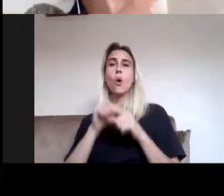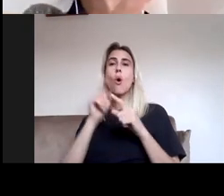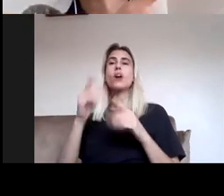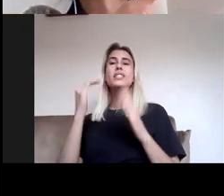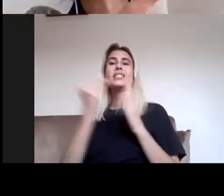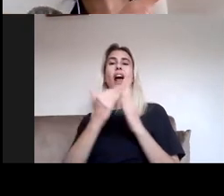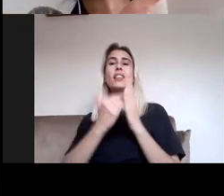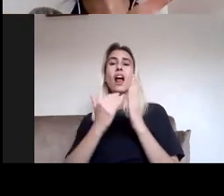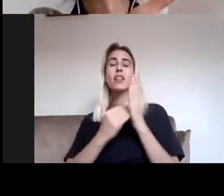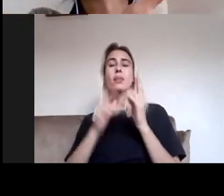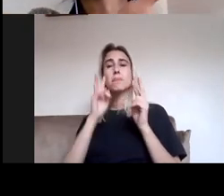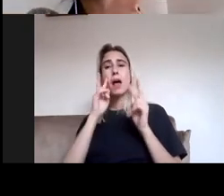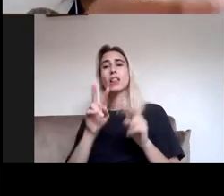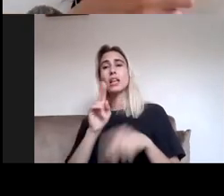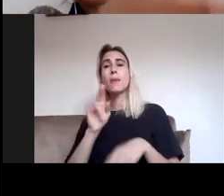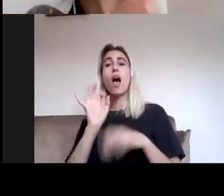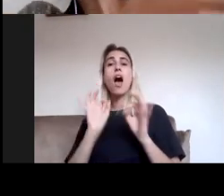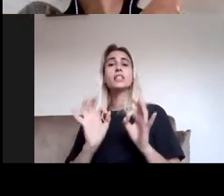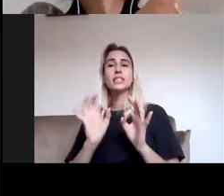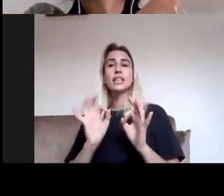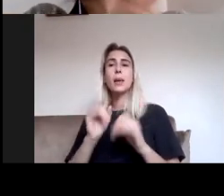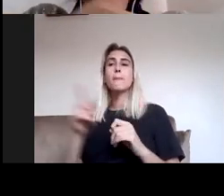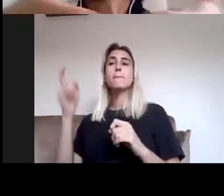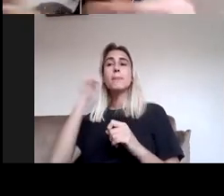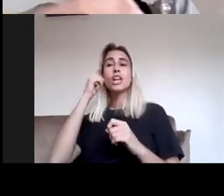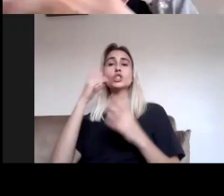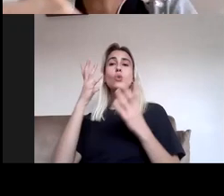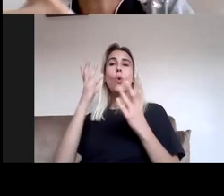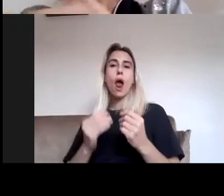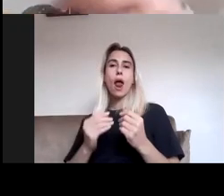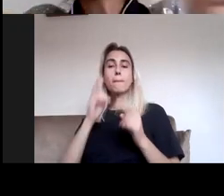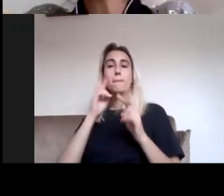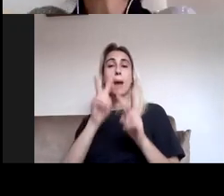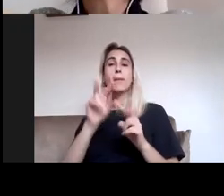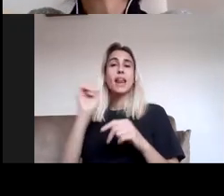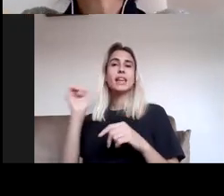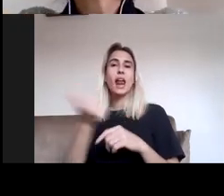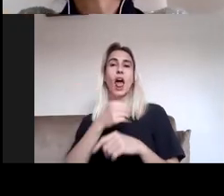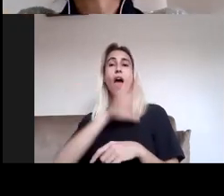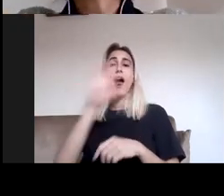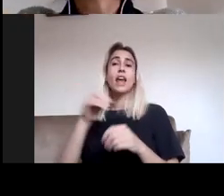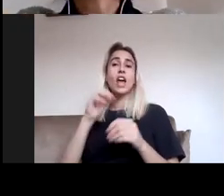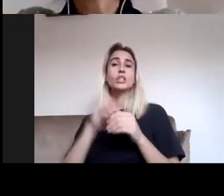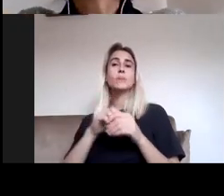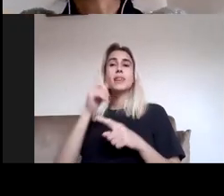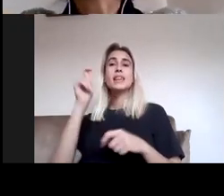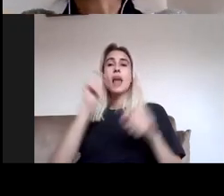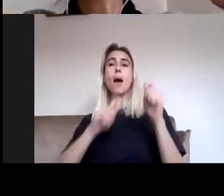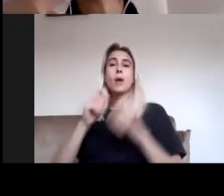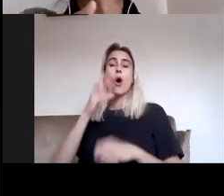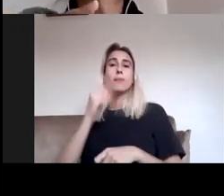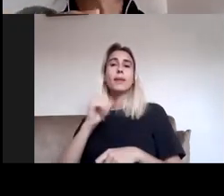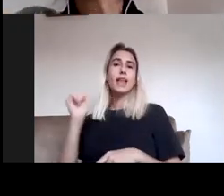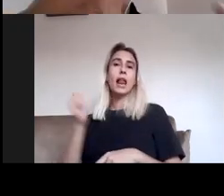gibi baktıkları şeylerin aslında bilinç olarak da bakmaları gereken ve herkes için bir yapı olması gerektiğini